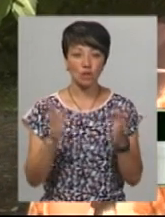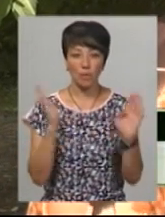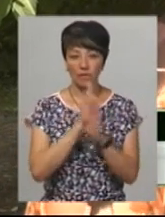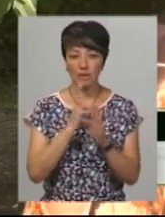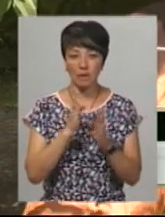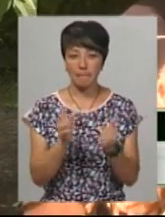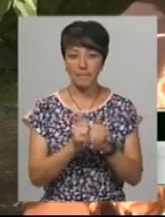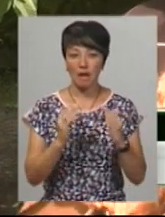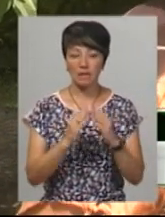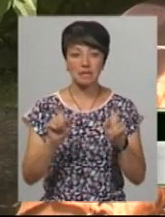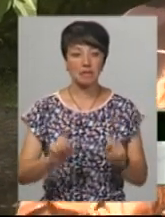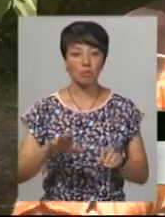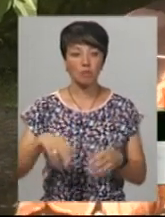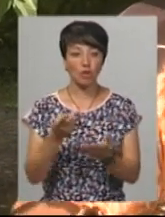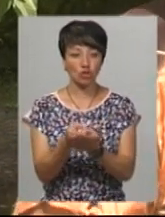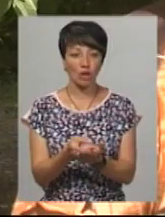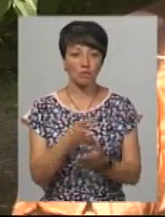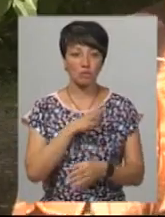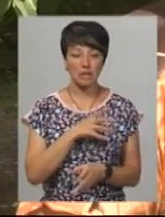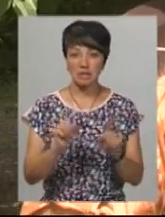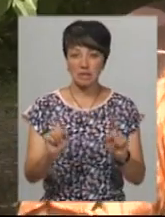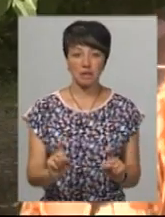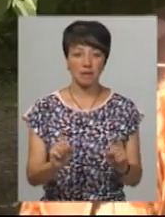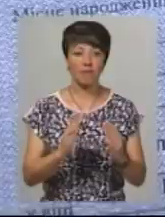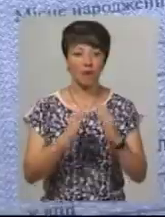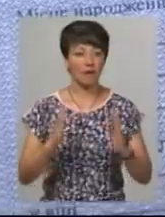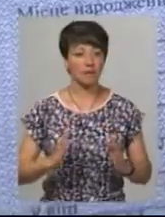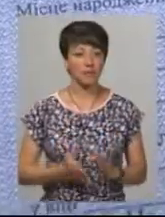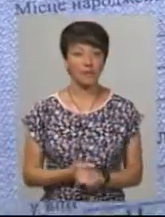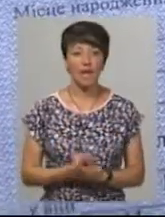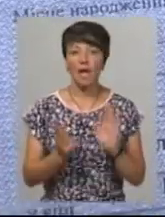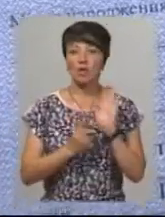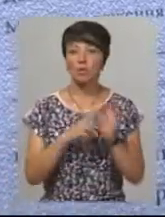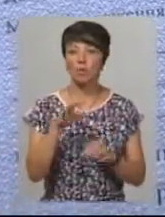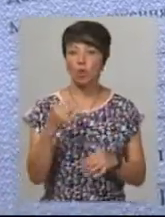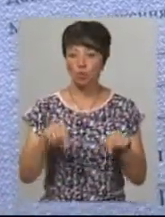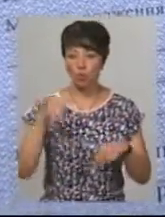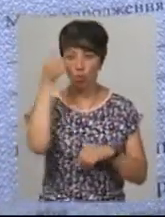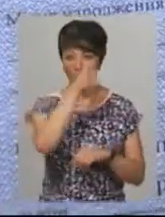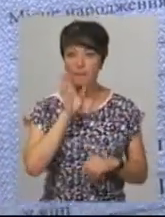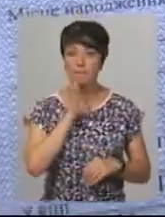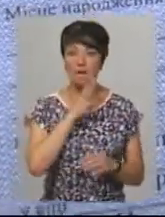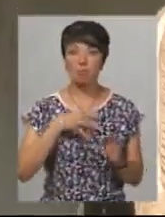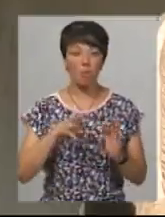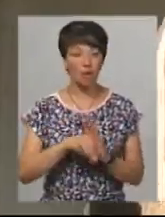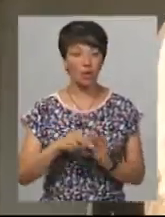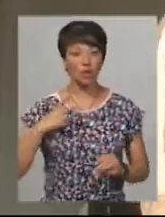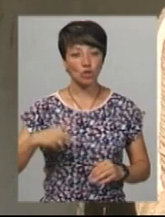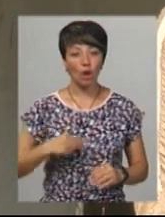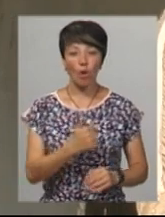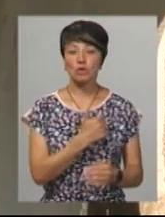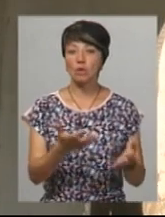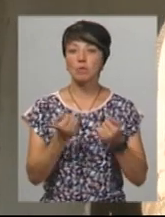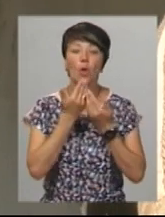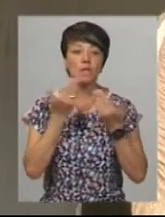хатою сиділа. А потім вже лежача була, то вже сиділа в хаті. 7 лютого цього року матір Ніна Самара померла. Дочка хоче отримати